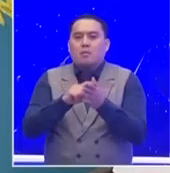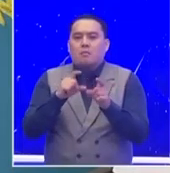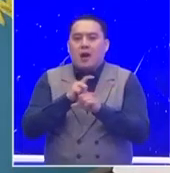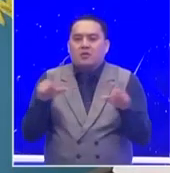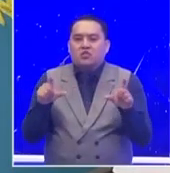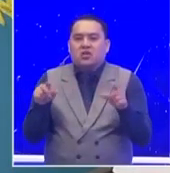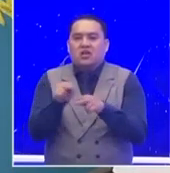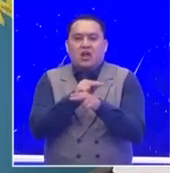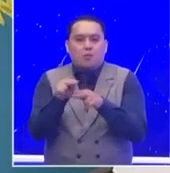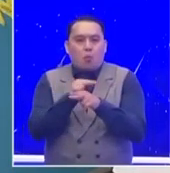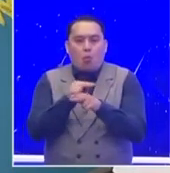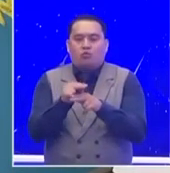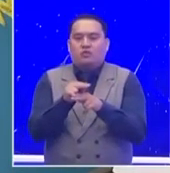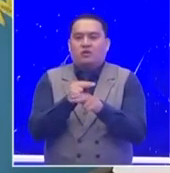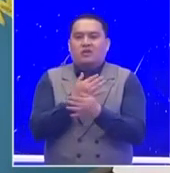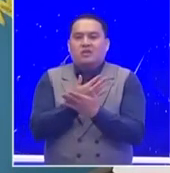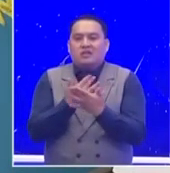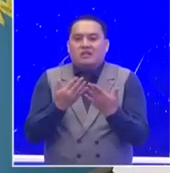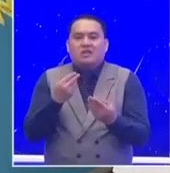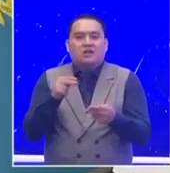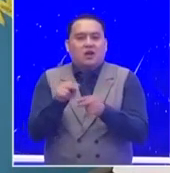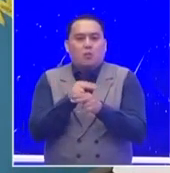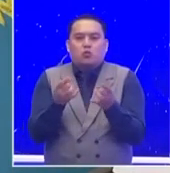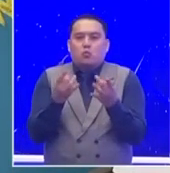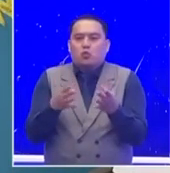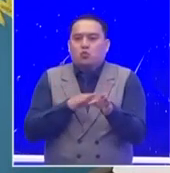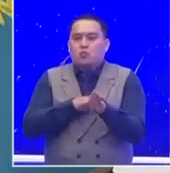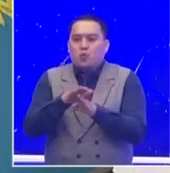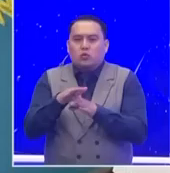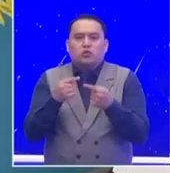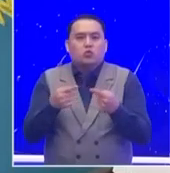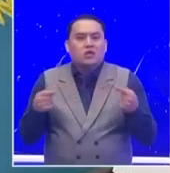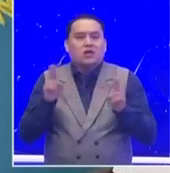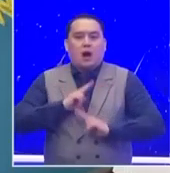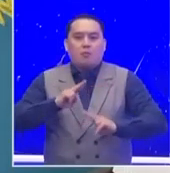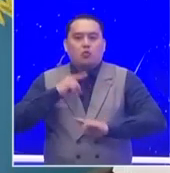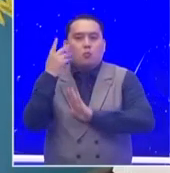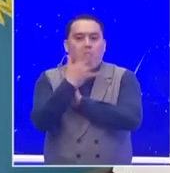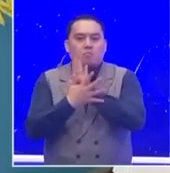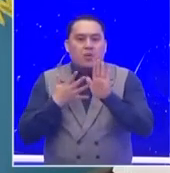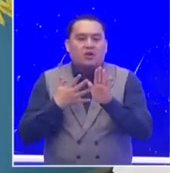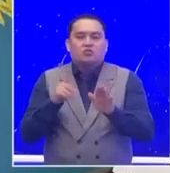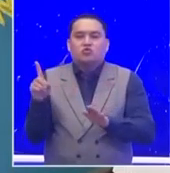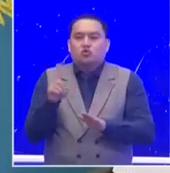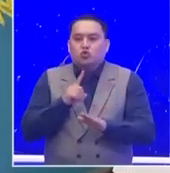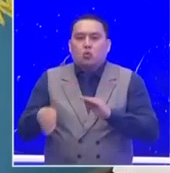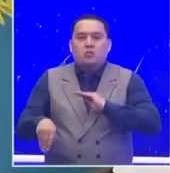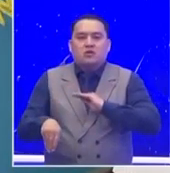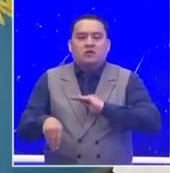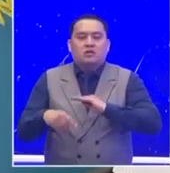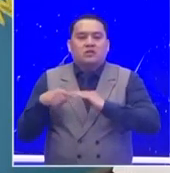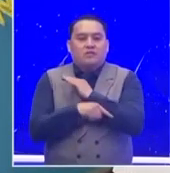реконструкции или ремонта, или текущего ремонта, или басқа жұмыстарда, понимаешь, бюрократизма чтоб не было.